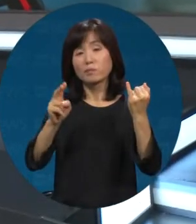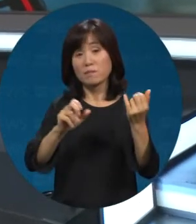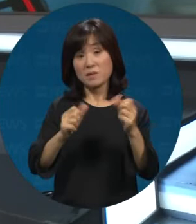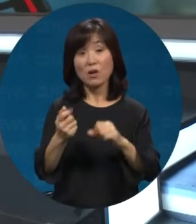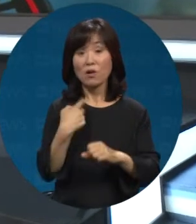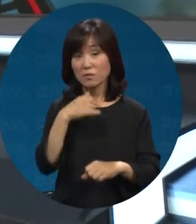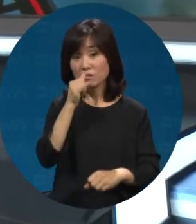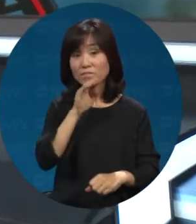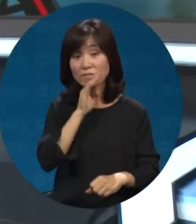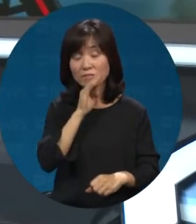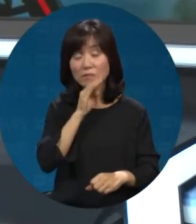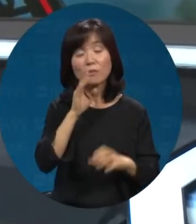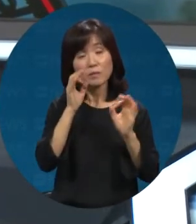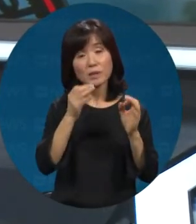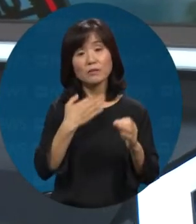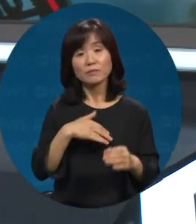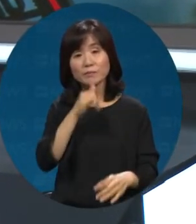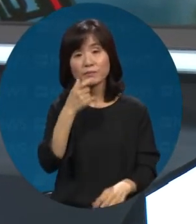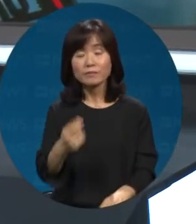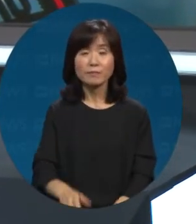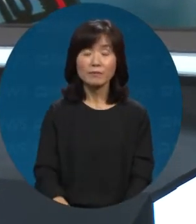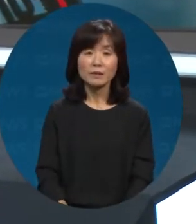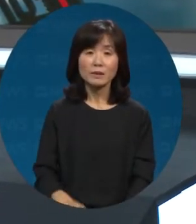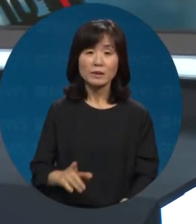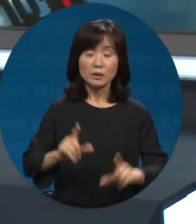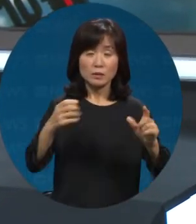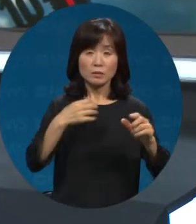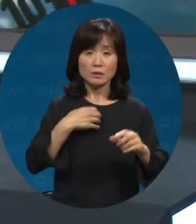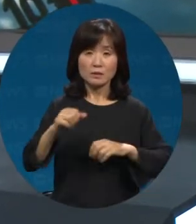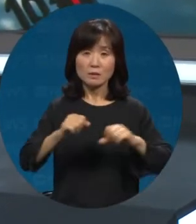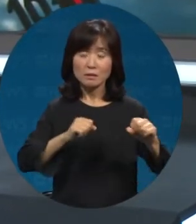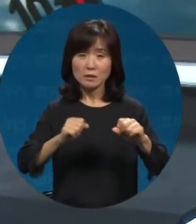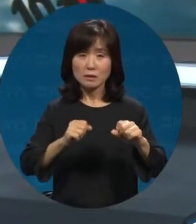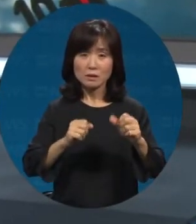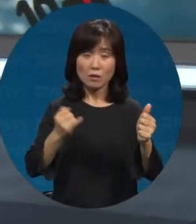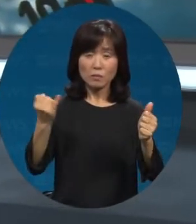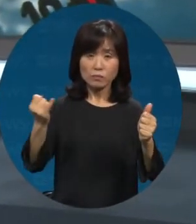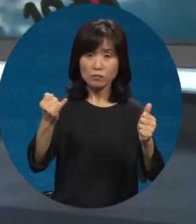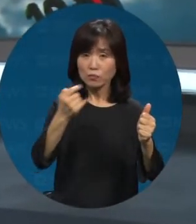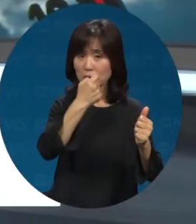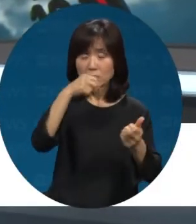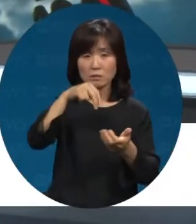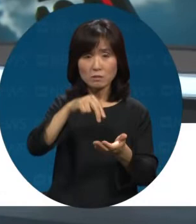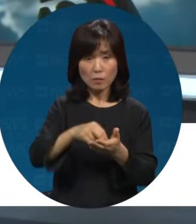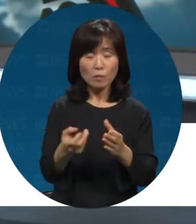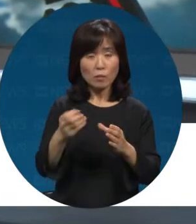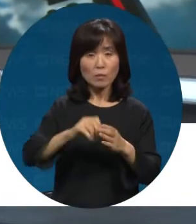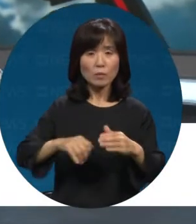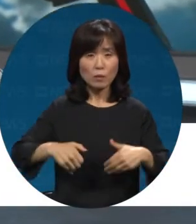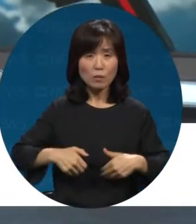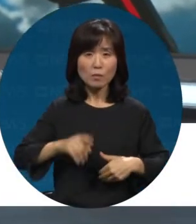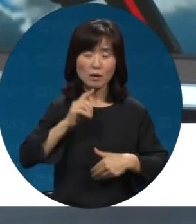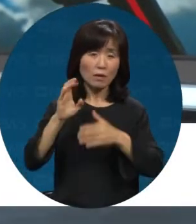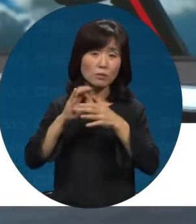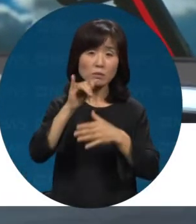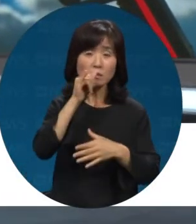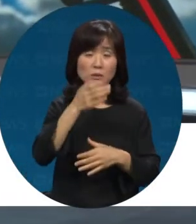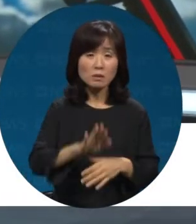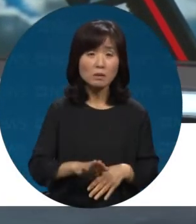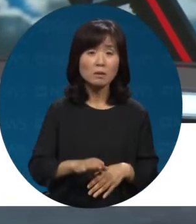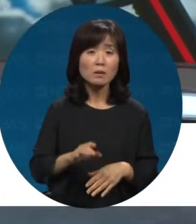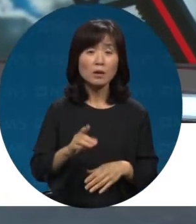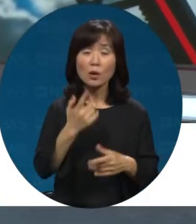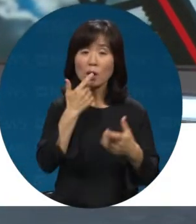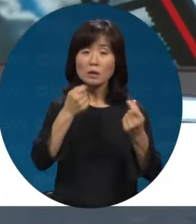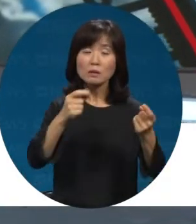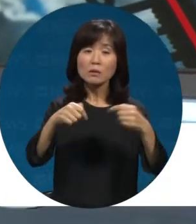마지막 질문드리겠습니다 기후이기 대응에 성평등 관점이 들어가야 한다라는 주장이 계속 나오고 있습니다 실제로 그런